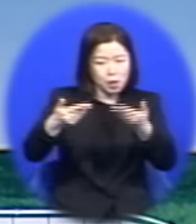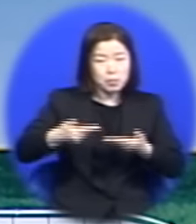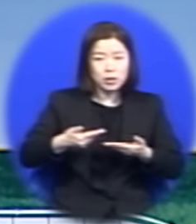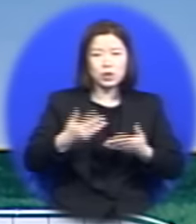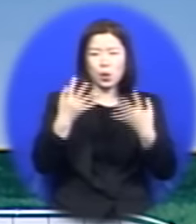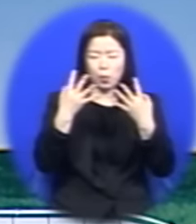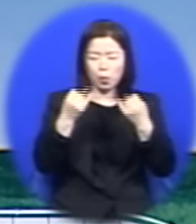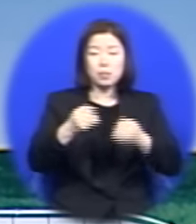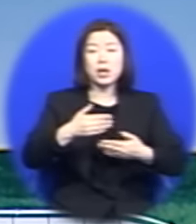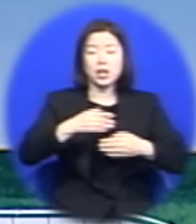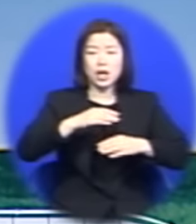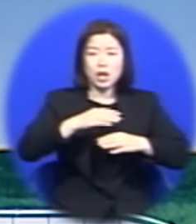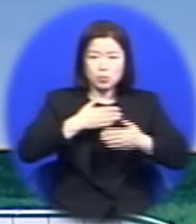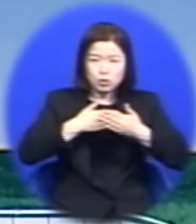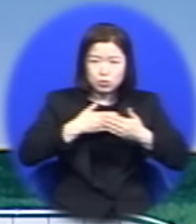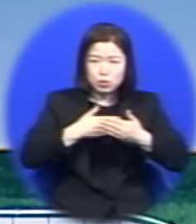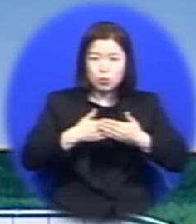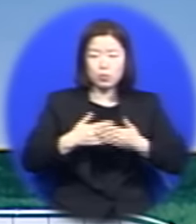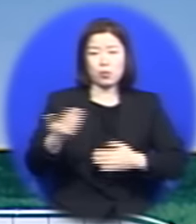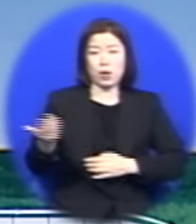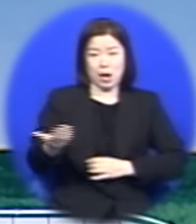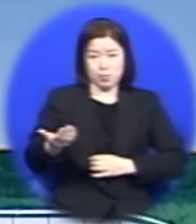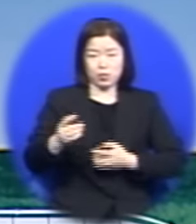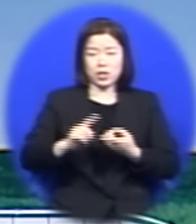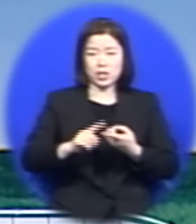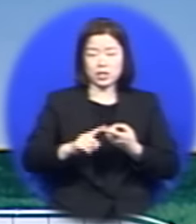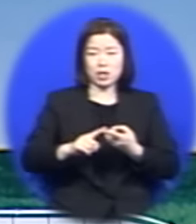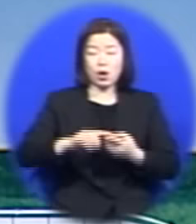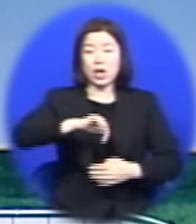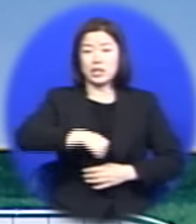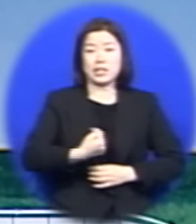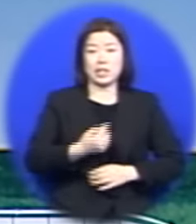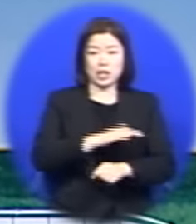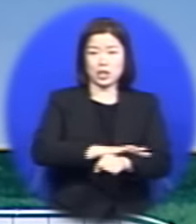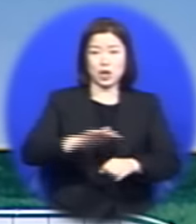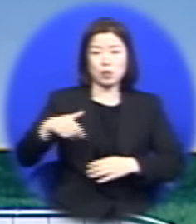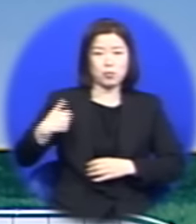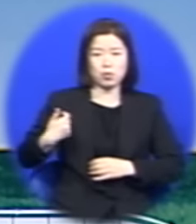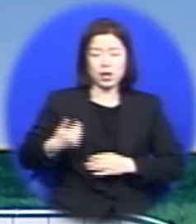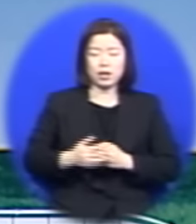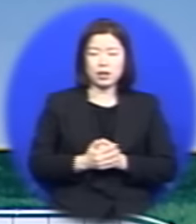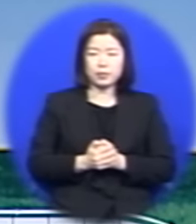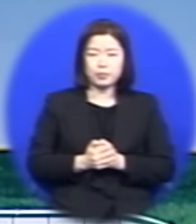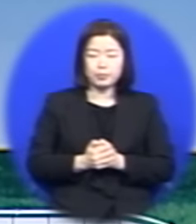두려운 것이고 얼마나 아픈 것인가를 본인이 잘 몰랐다는 이야기죠.